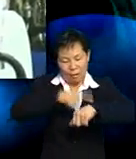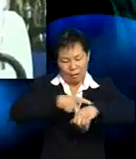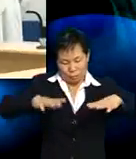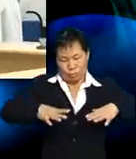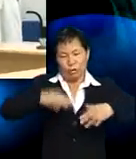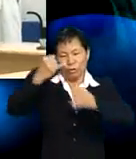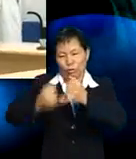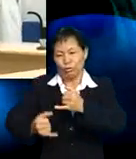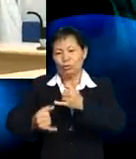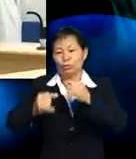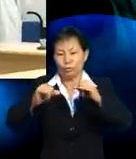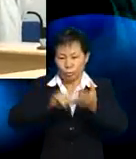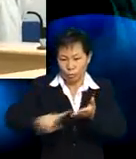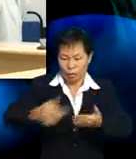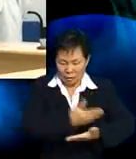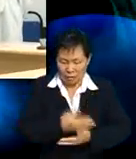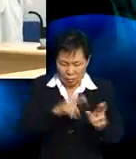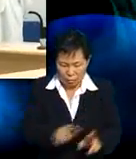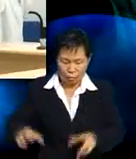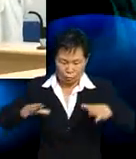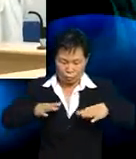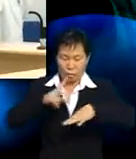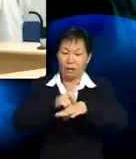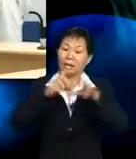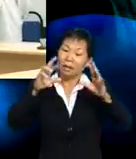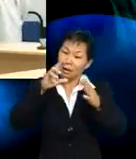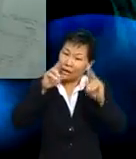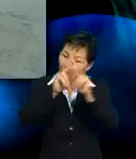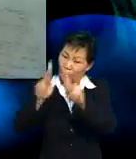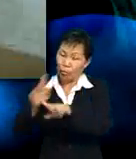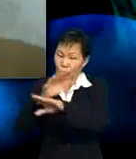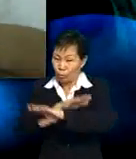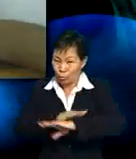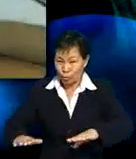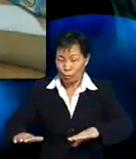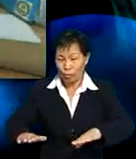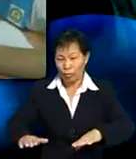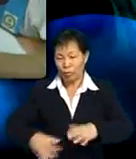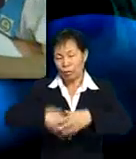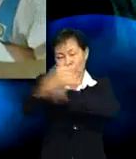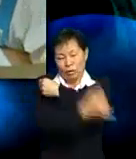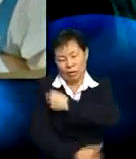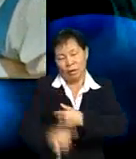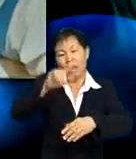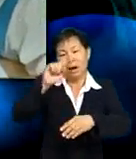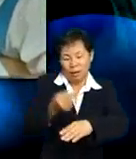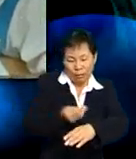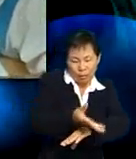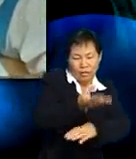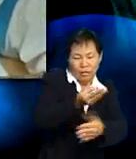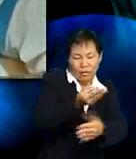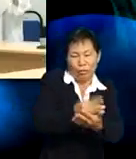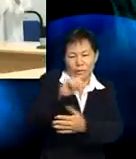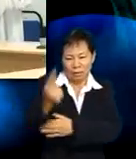hujung minggu pula, anak-anak perlu merancang untuk bercuti di kampung, bukannya bercuti keluar negara yang hanya membazirkan wang sahaja.